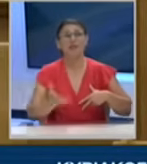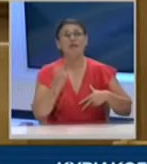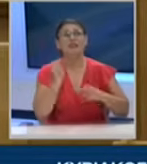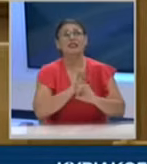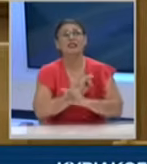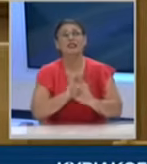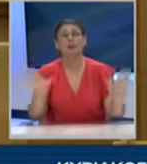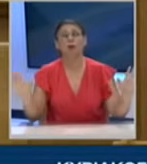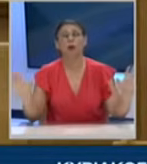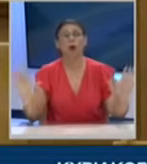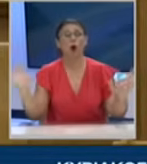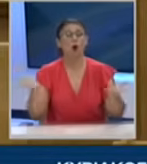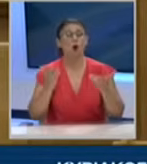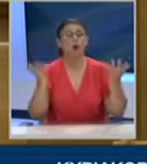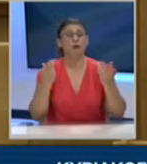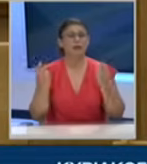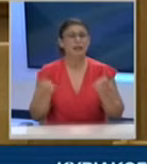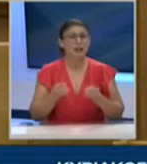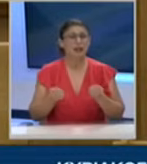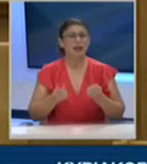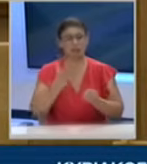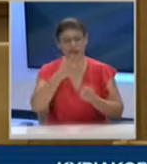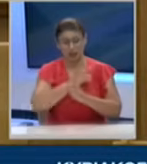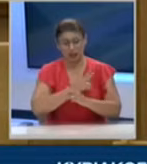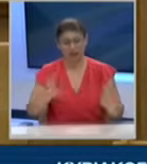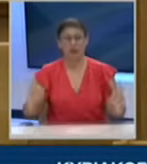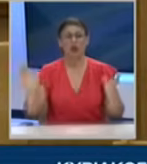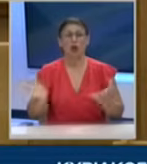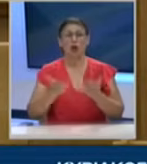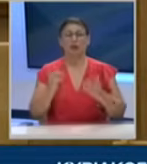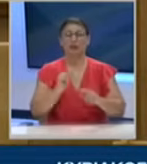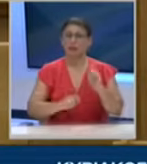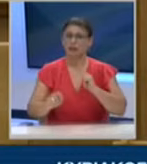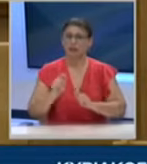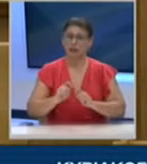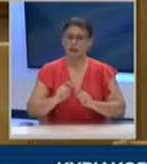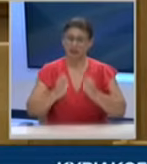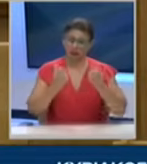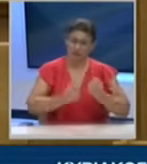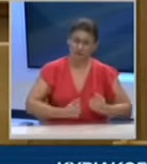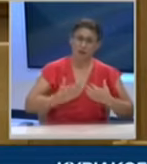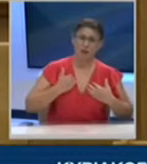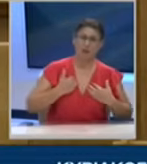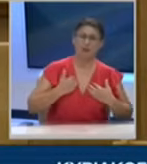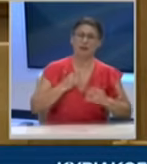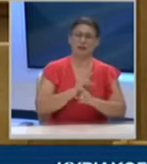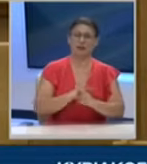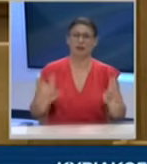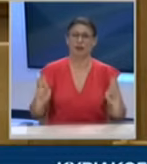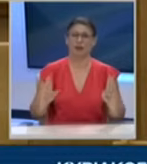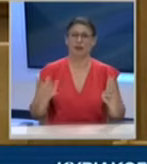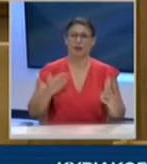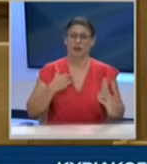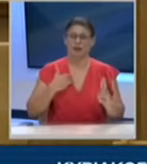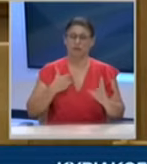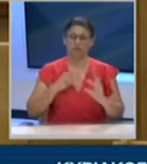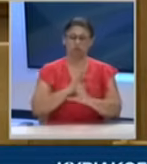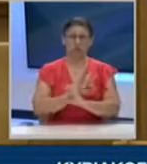τίποτα. Ό,τι και να κάνετε, είμαστε καθαροί. Ωραία. Ό,τι και να δημιουργήσετε εναντίον μας, θα είμαστε ξεκάθαροι. Είμαστε